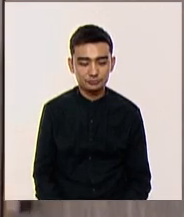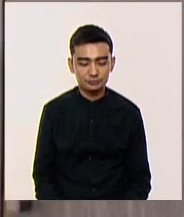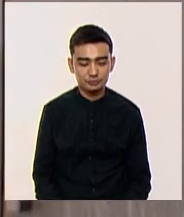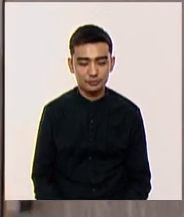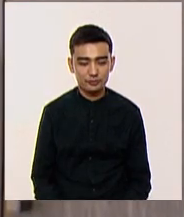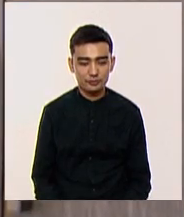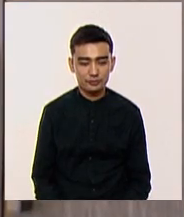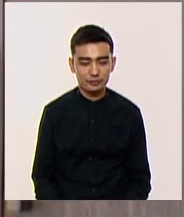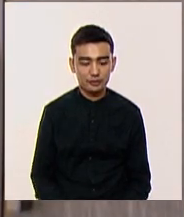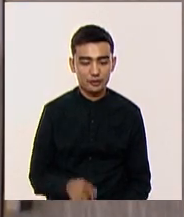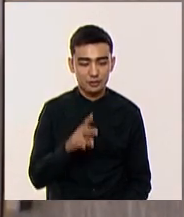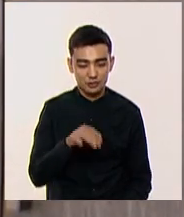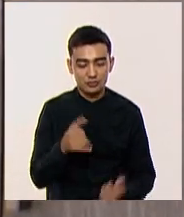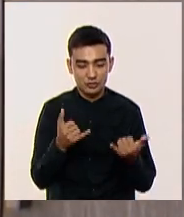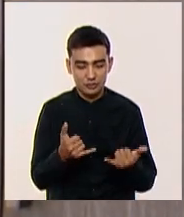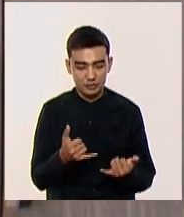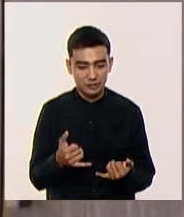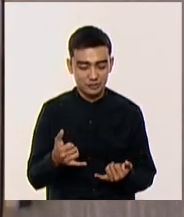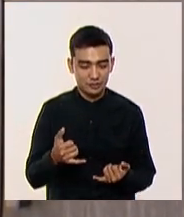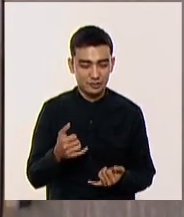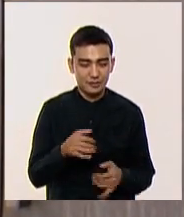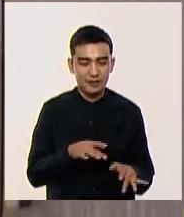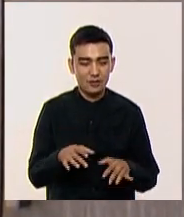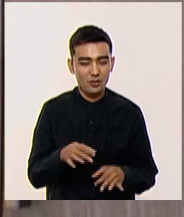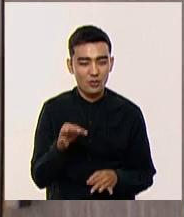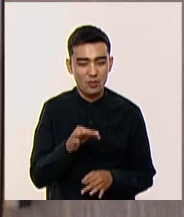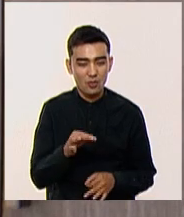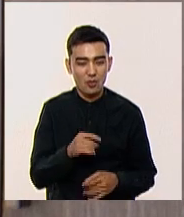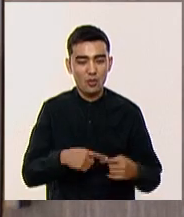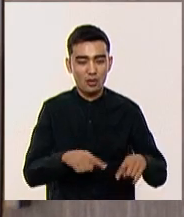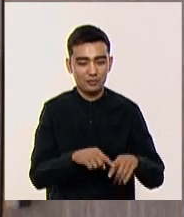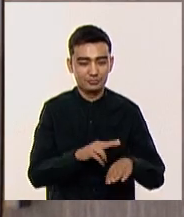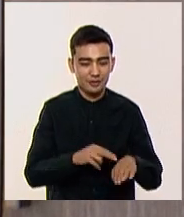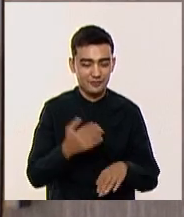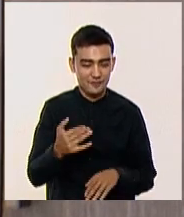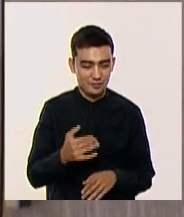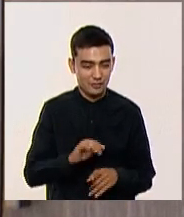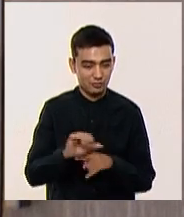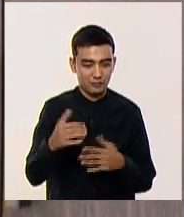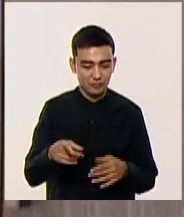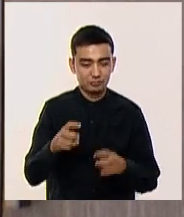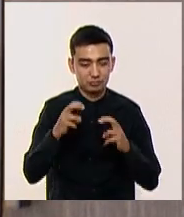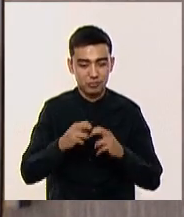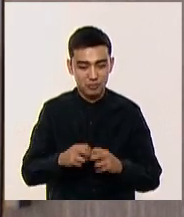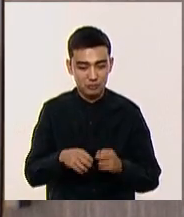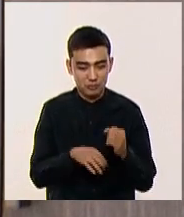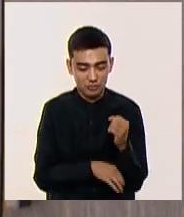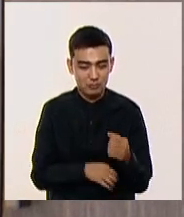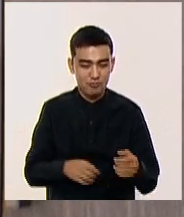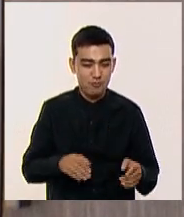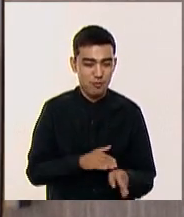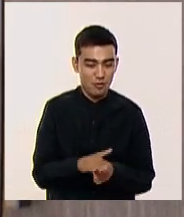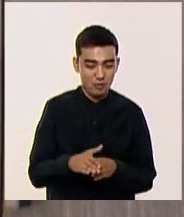уголовного? Нет, сейчас находится дело органа уголовного преследования. После исполнения